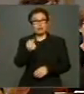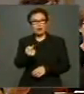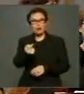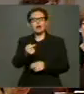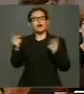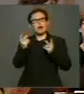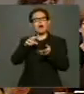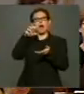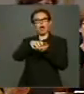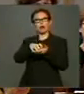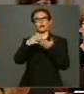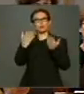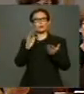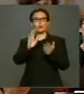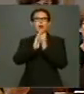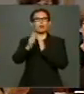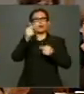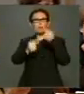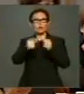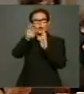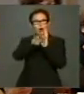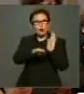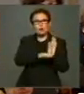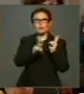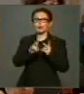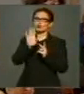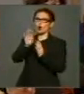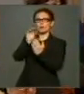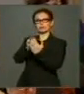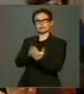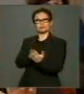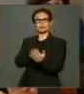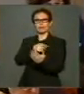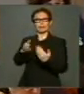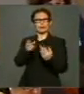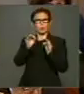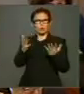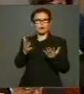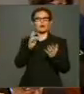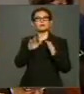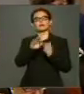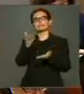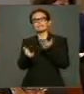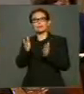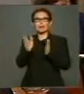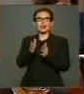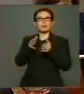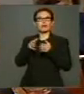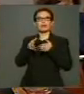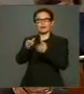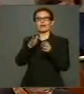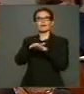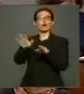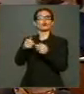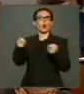Hallitus harjoittaa liikennepoliittisen ohjelman ja omia kirjauksiaan siitä, että alempi tieverkko joustaa,